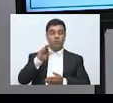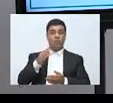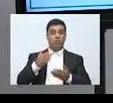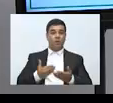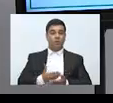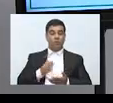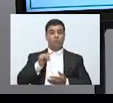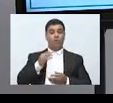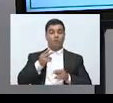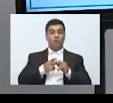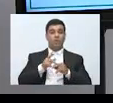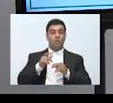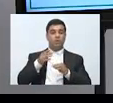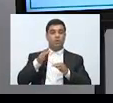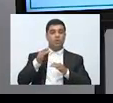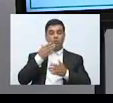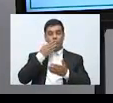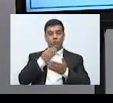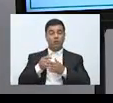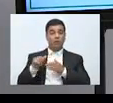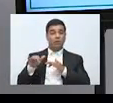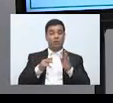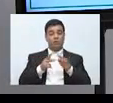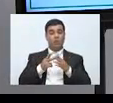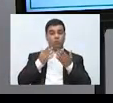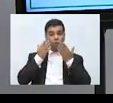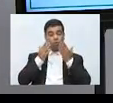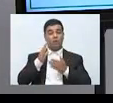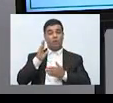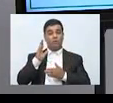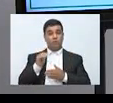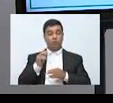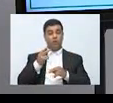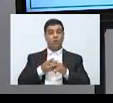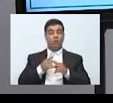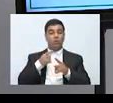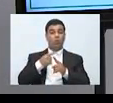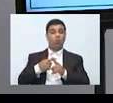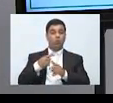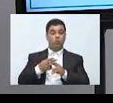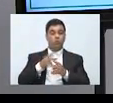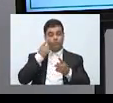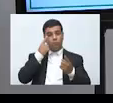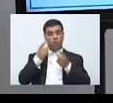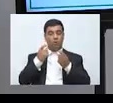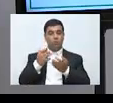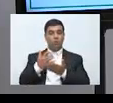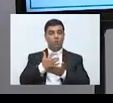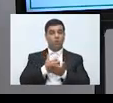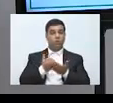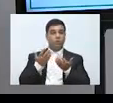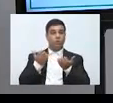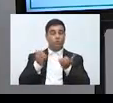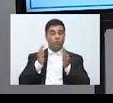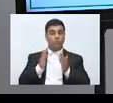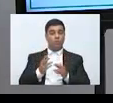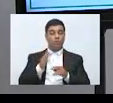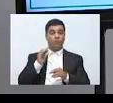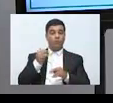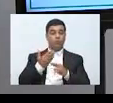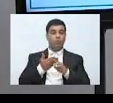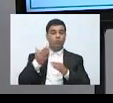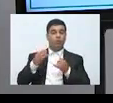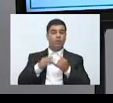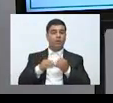hayoti va ijodiy faoliyatini o'qing hamda qo'shimcha ma'lumot toping. Uning